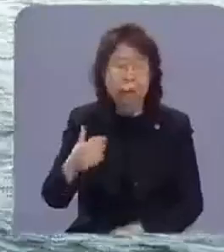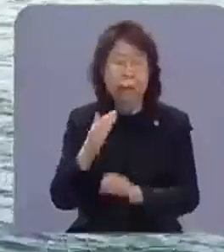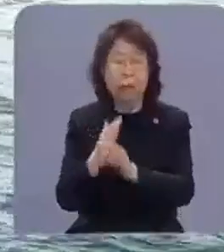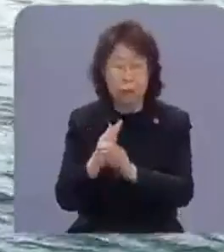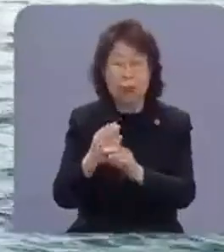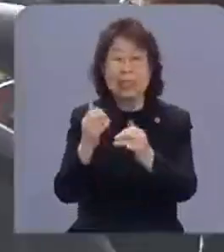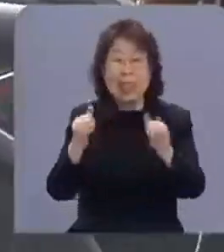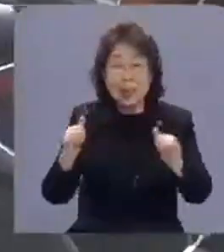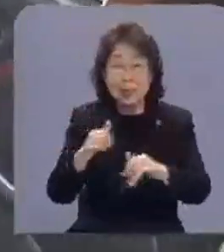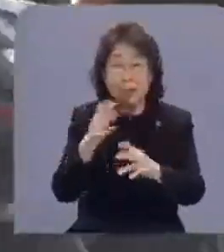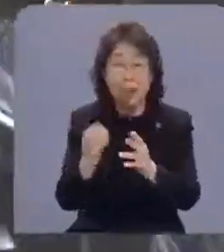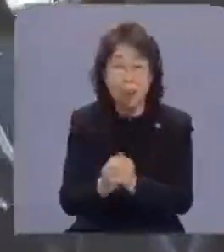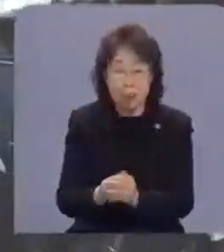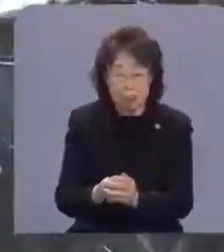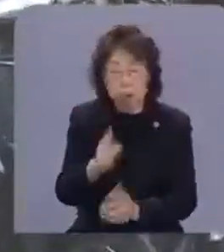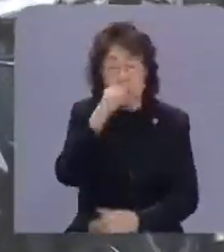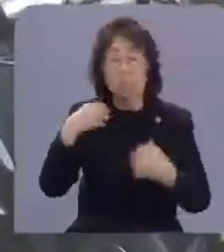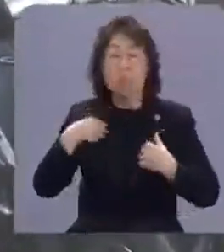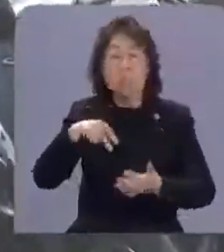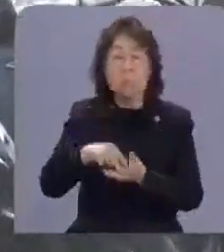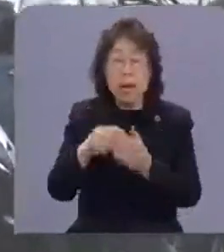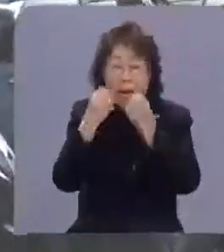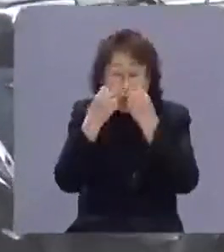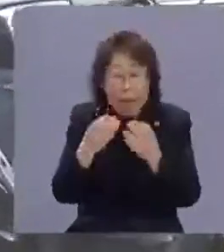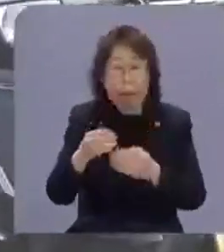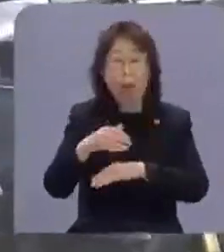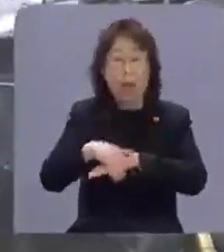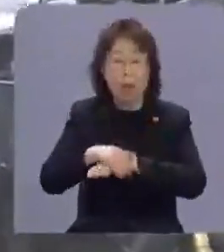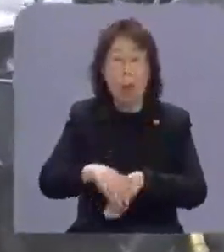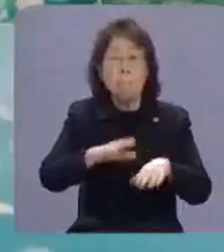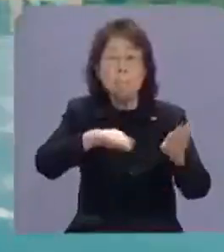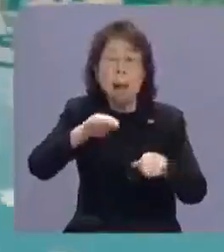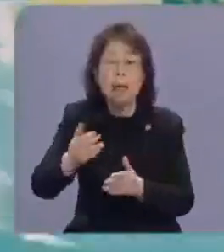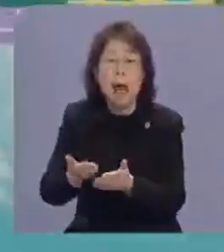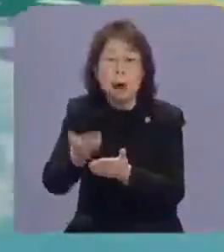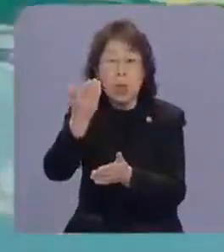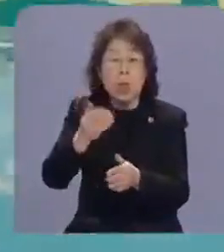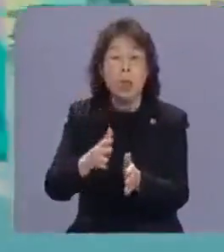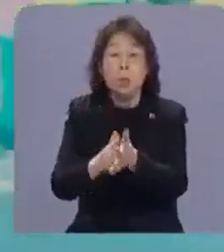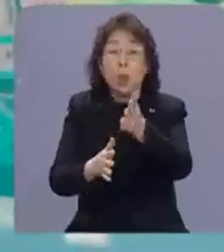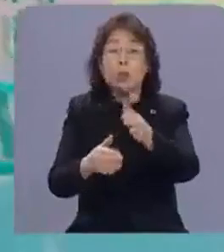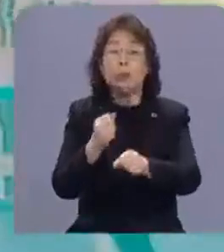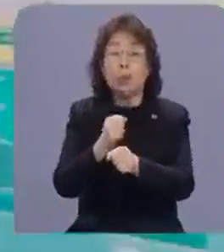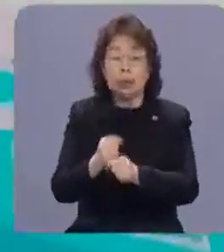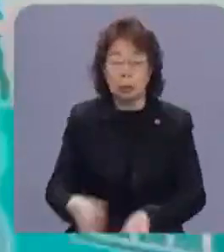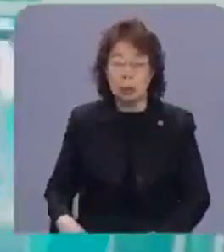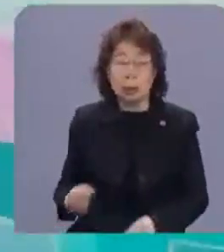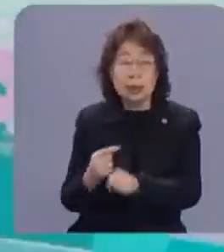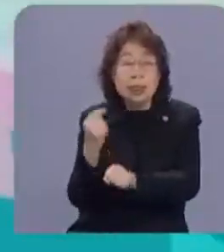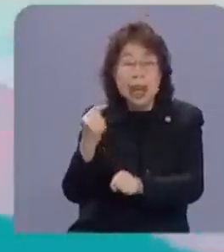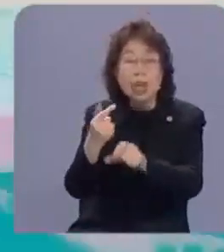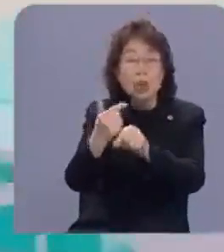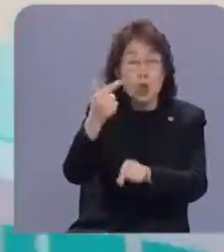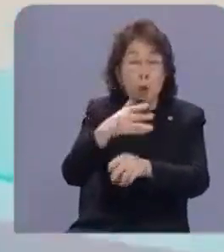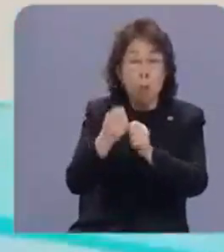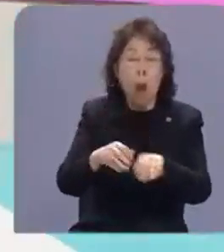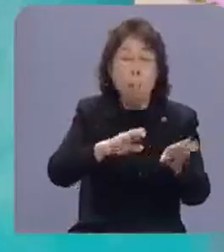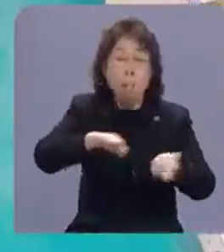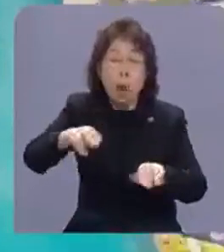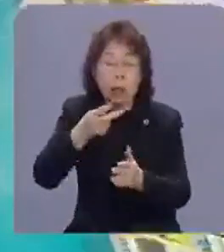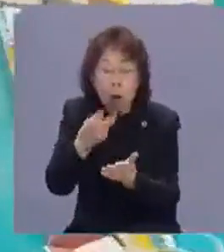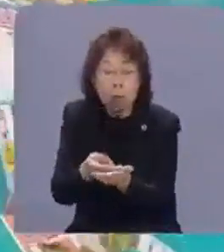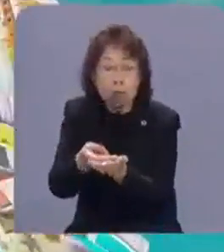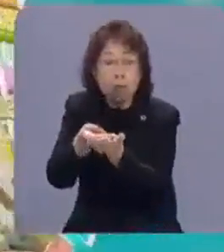몰디브 국민들에게 국가 차원의 새로운 대안은 해상 도시. 지난해 6월 첫 번째 물에 뜨는